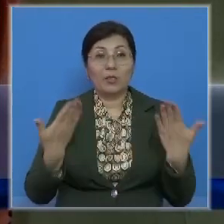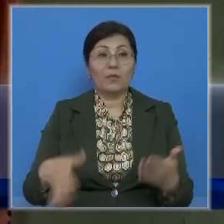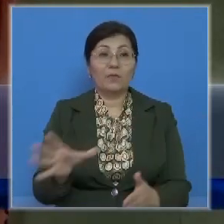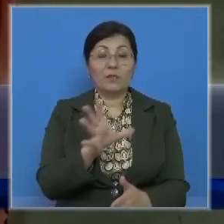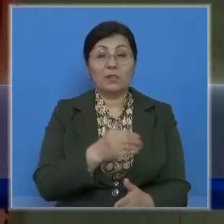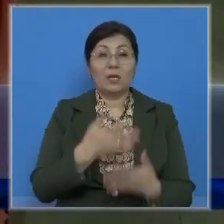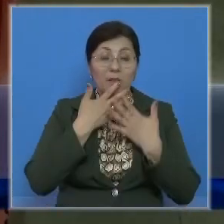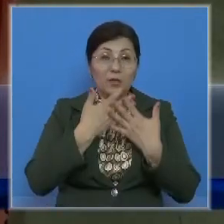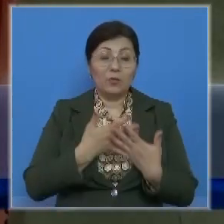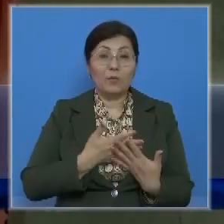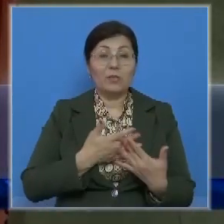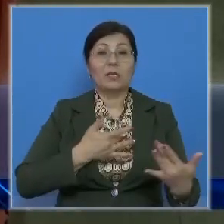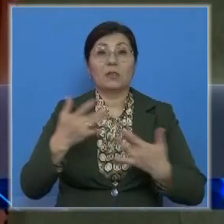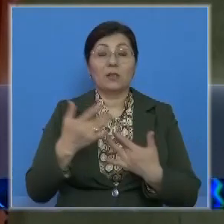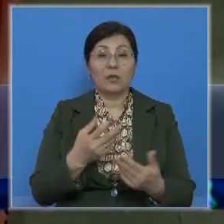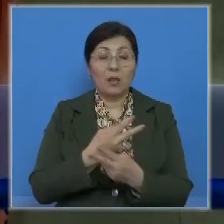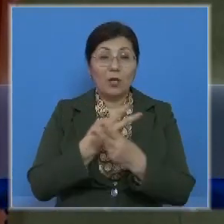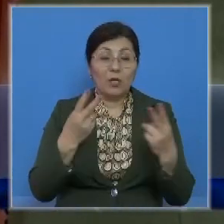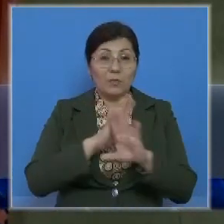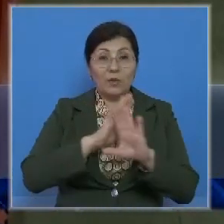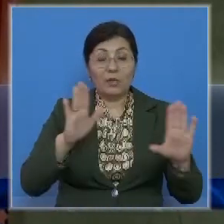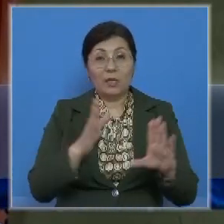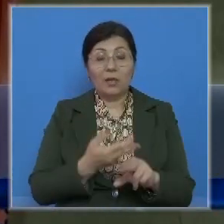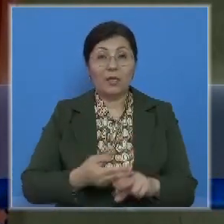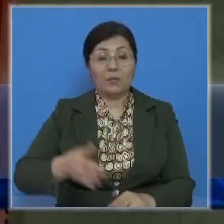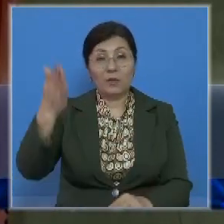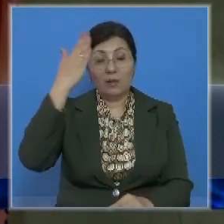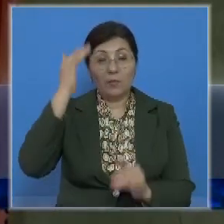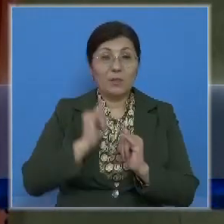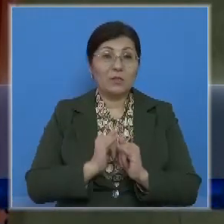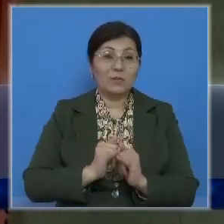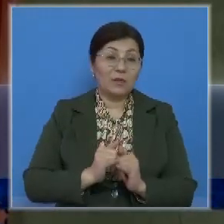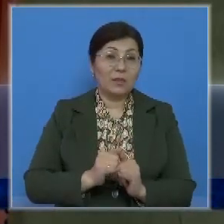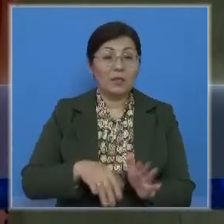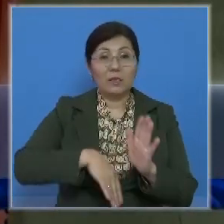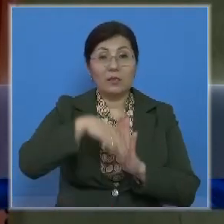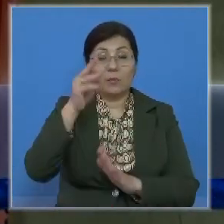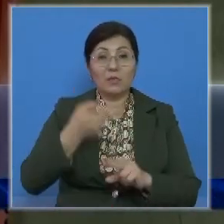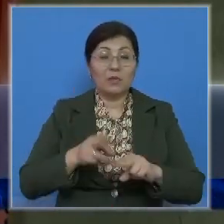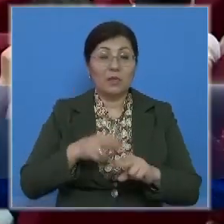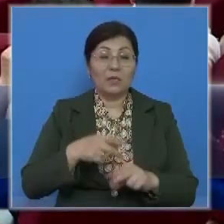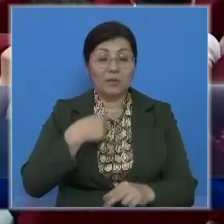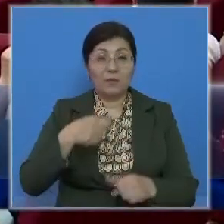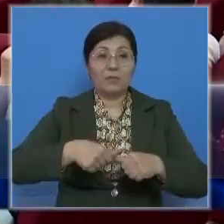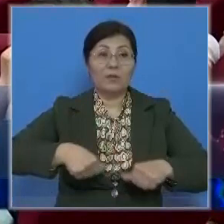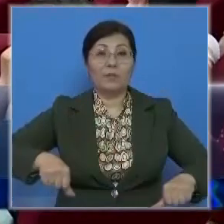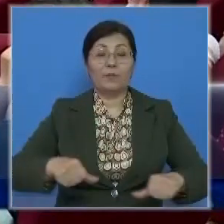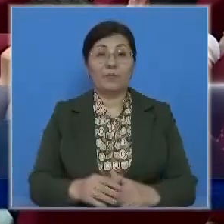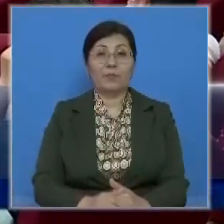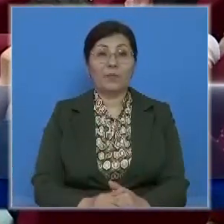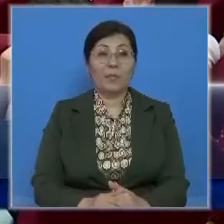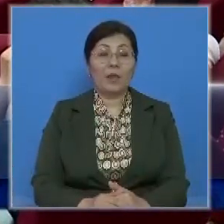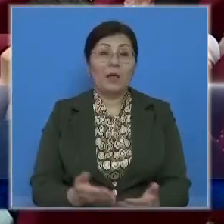они любители. Но, несмотря на это, актерское мастерство у них на высшем уровне. Это отметили жюри. Режиссер хочет,